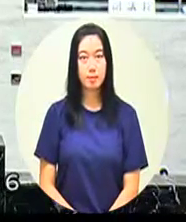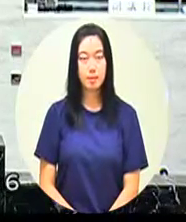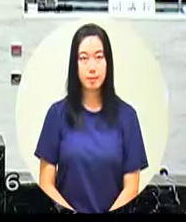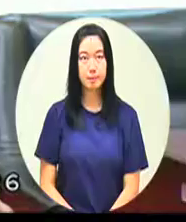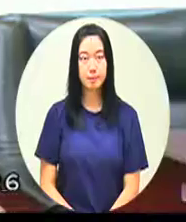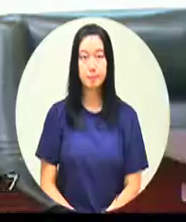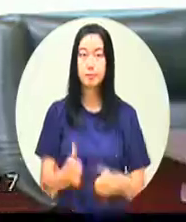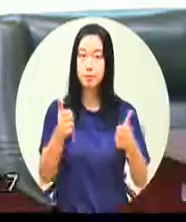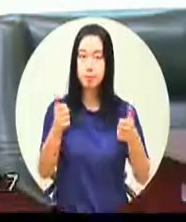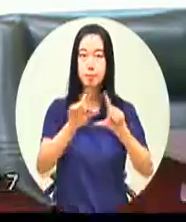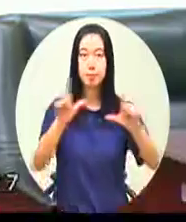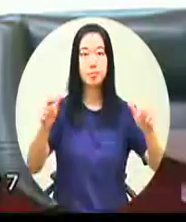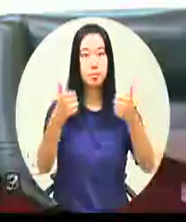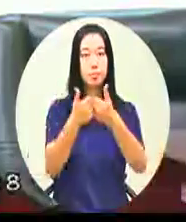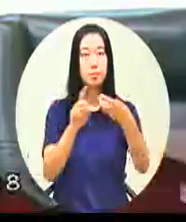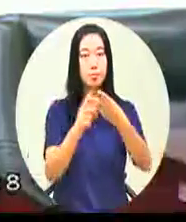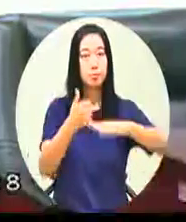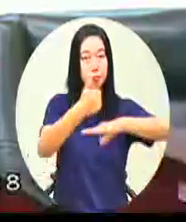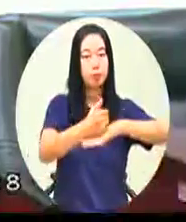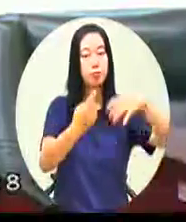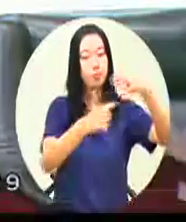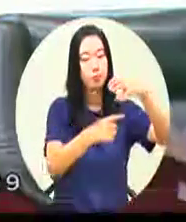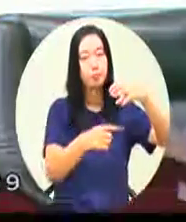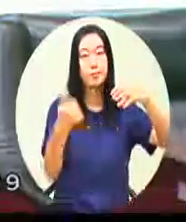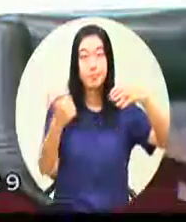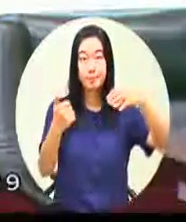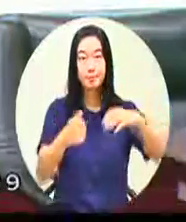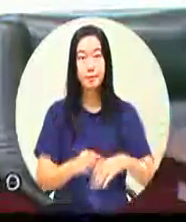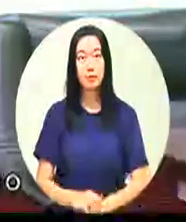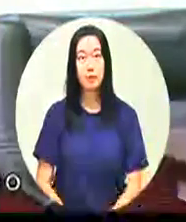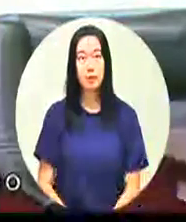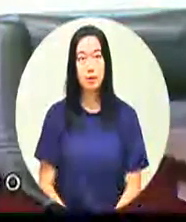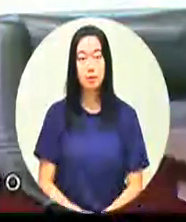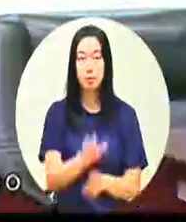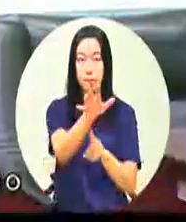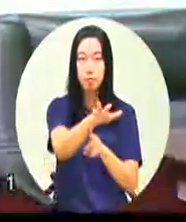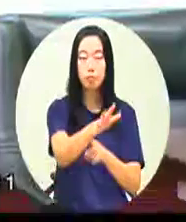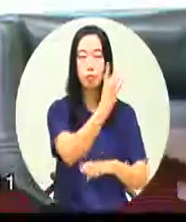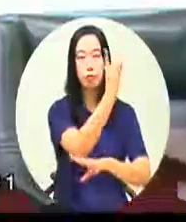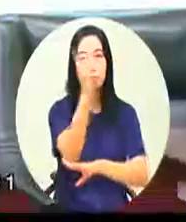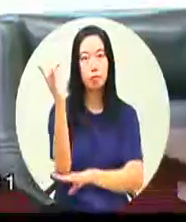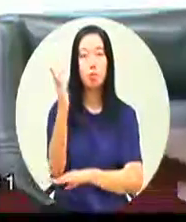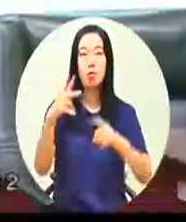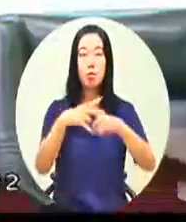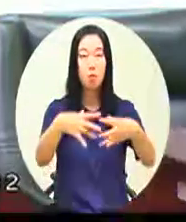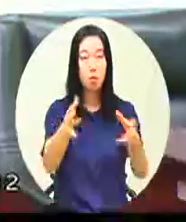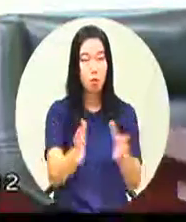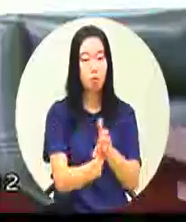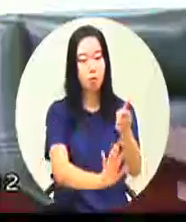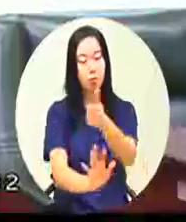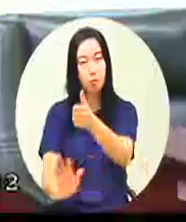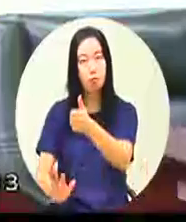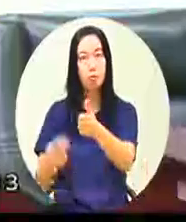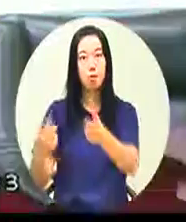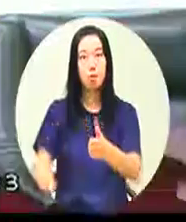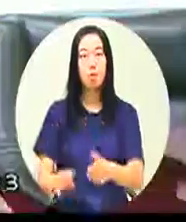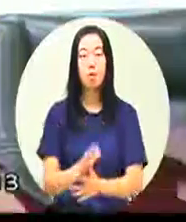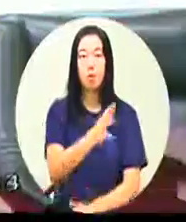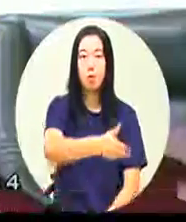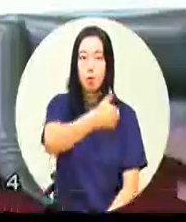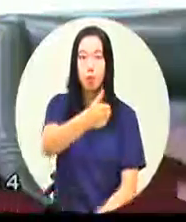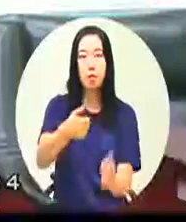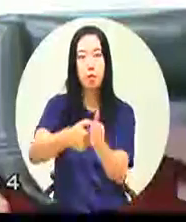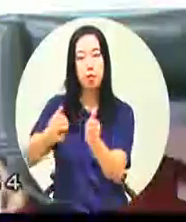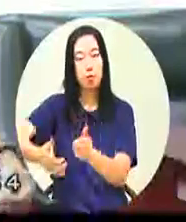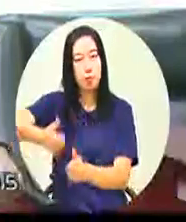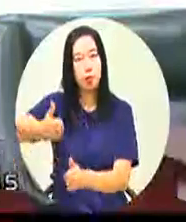谢谢大会主席，我们钟议员，农林小组所有我们各局长、副局长，以及各位